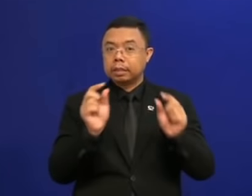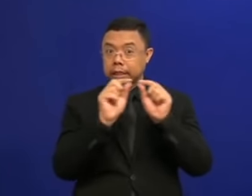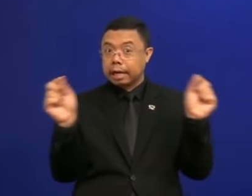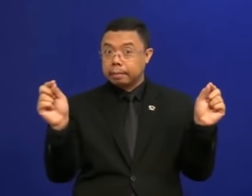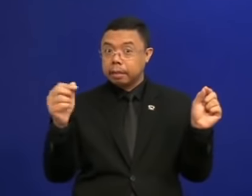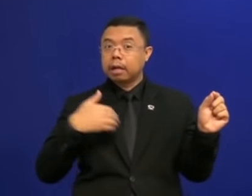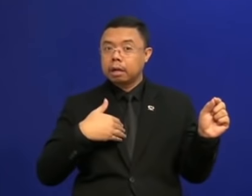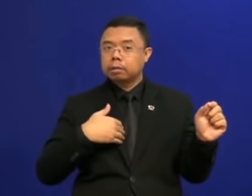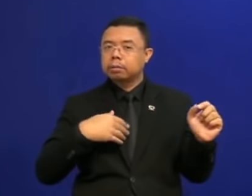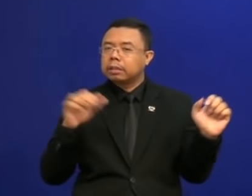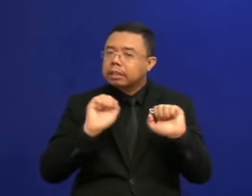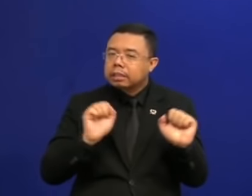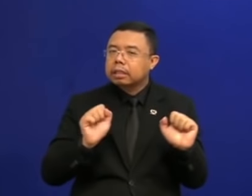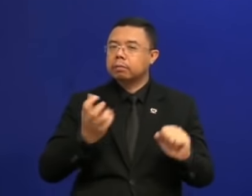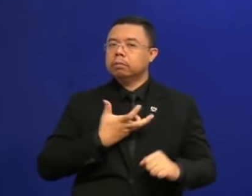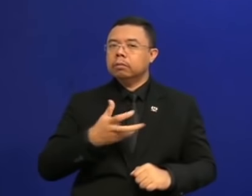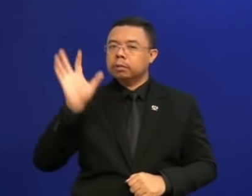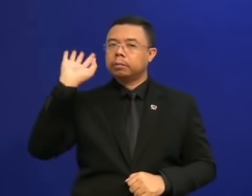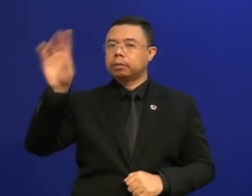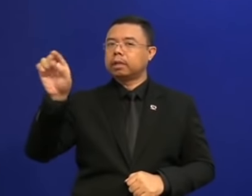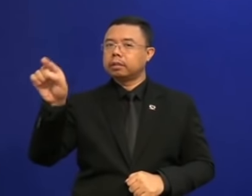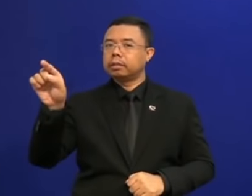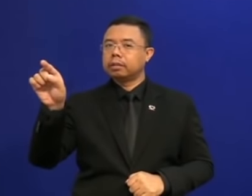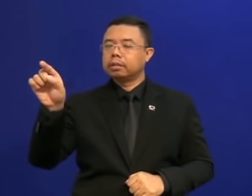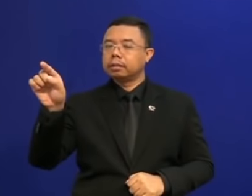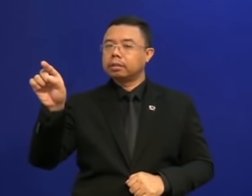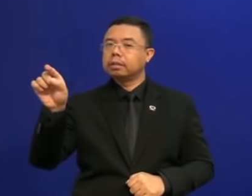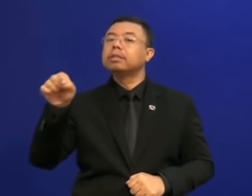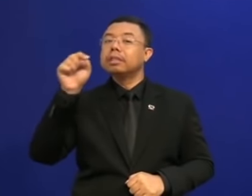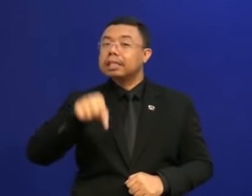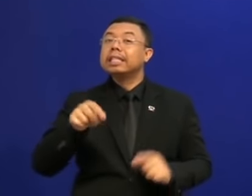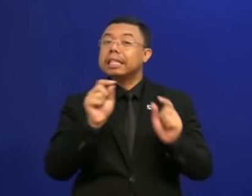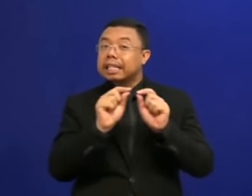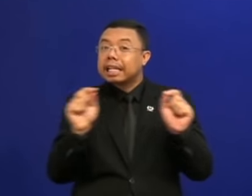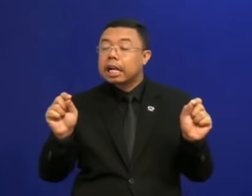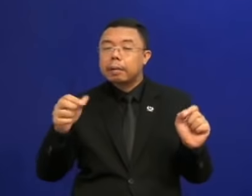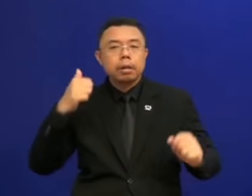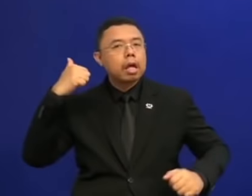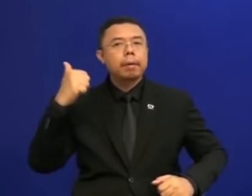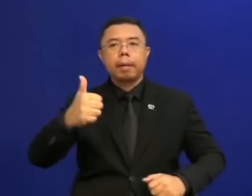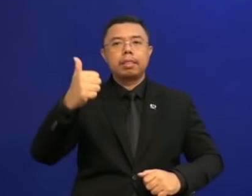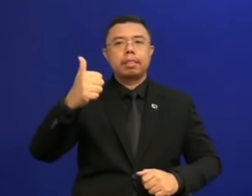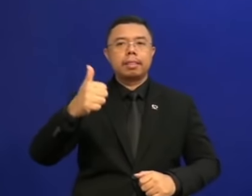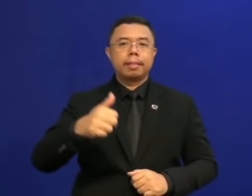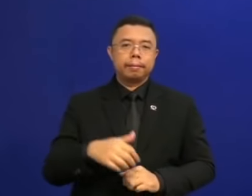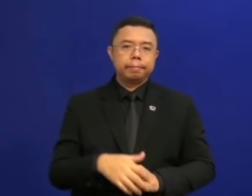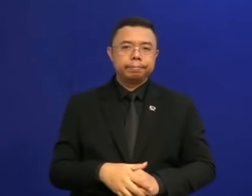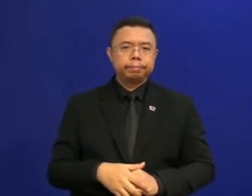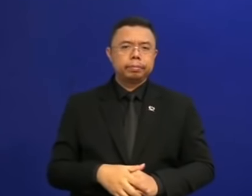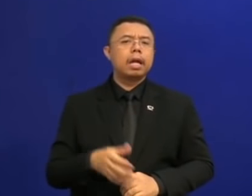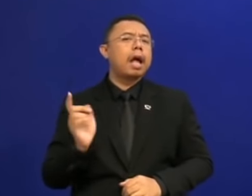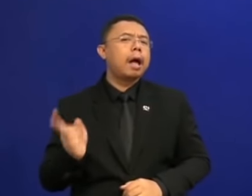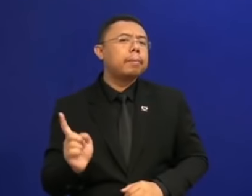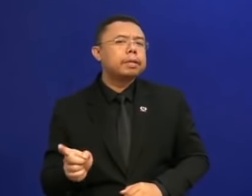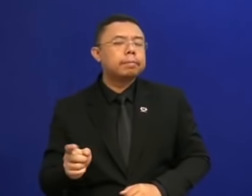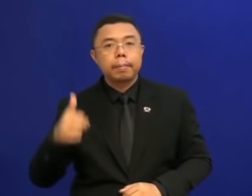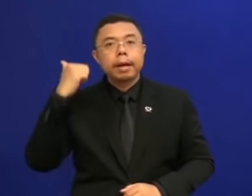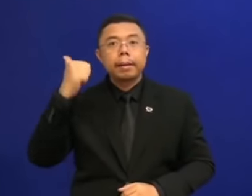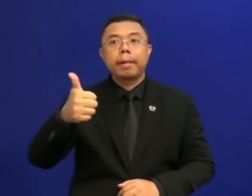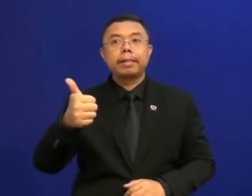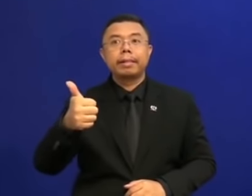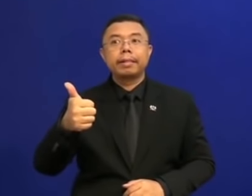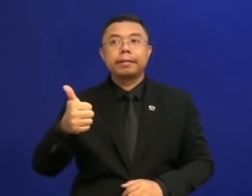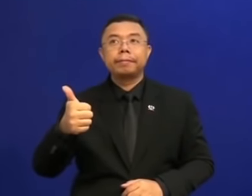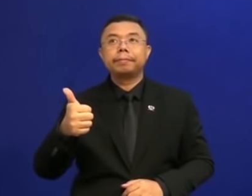Kalimat aku segera akan pulang. Ini kalimat sakti, saudara. Kenapa sakti,